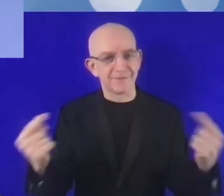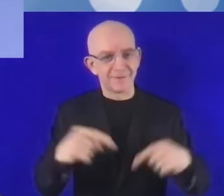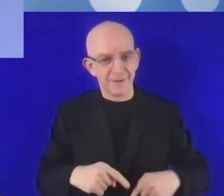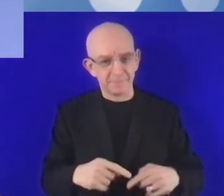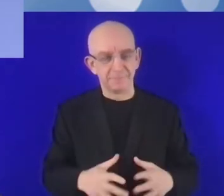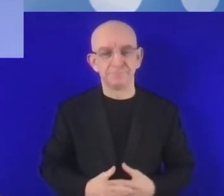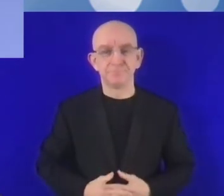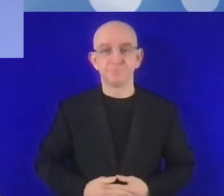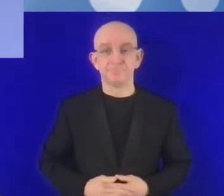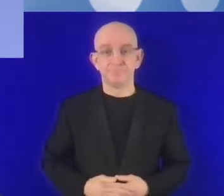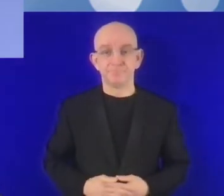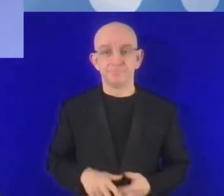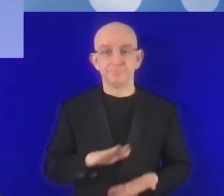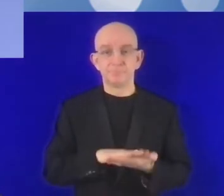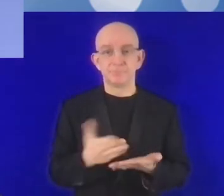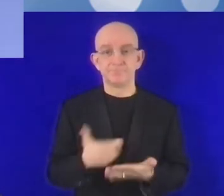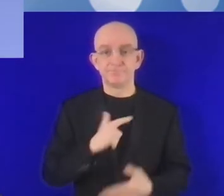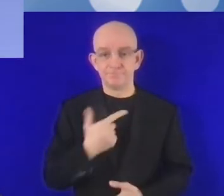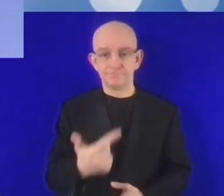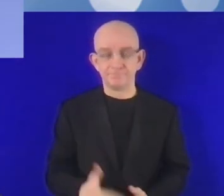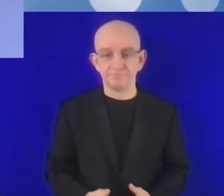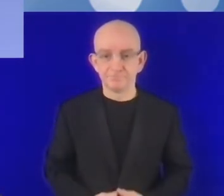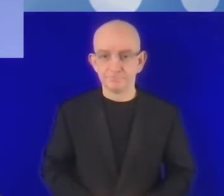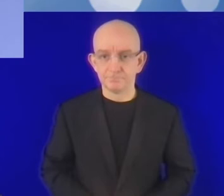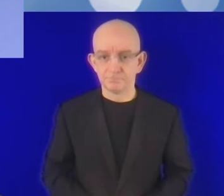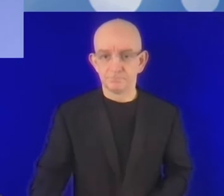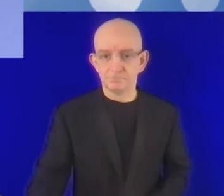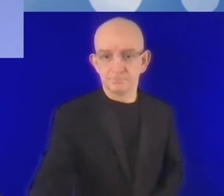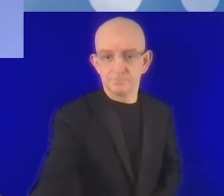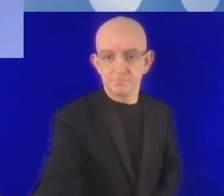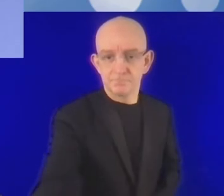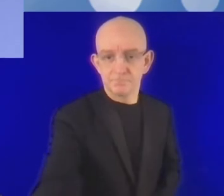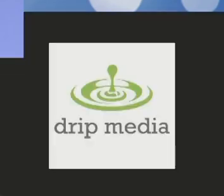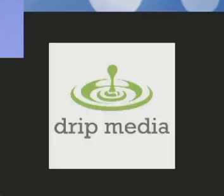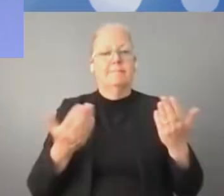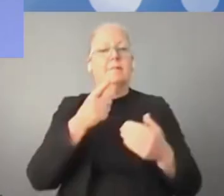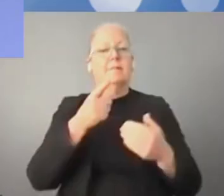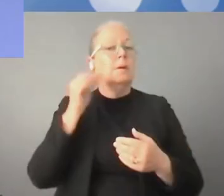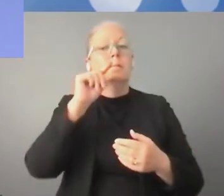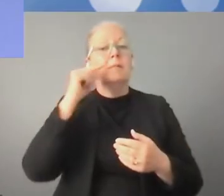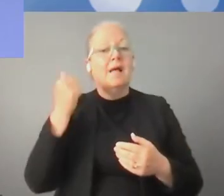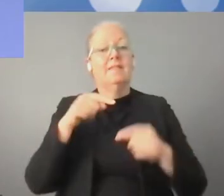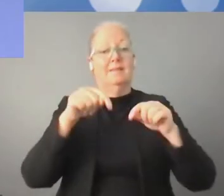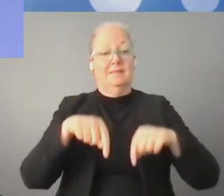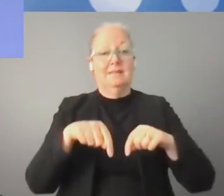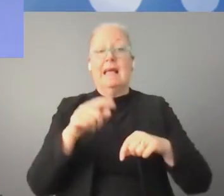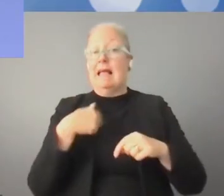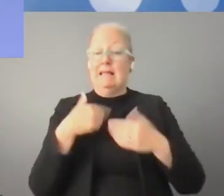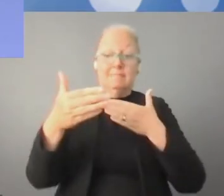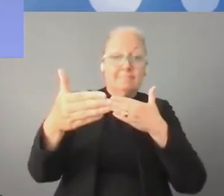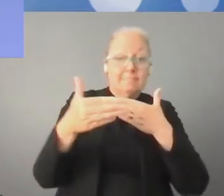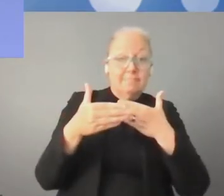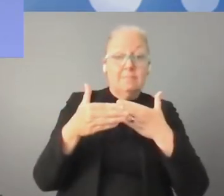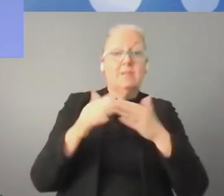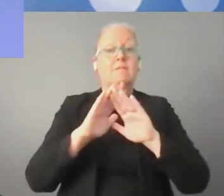Krzysztof Schubert, porte-parole du gouvernement polonais, pour ce résumé de la première journée de l'IGF 2021, première